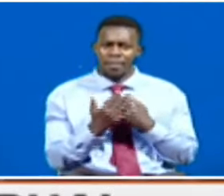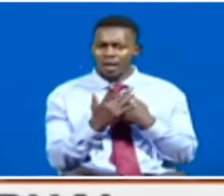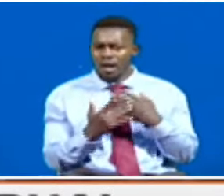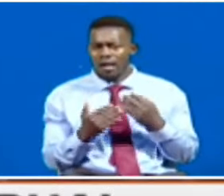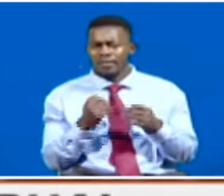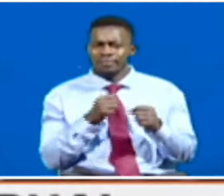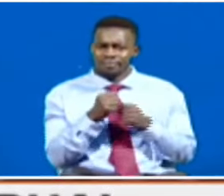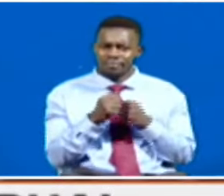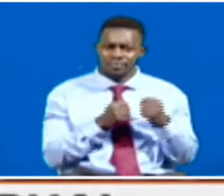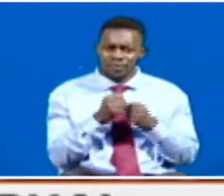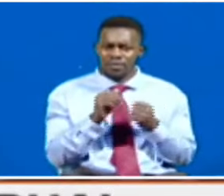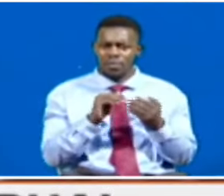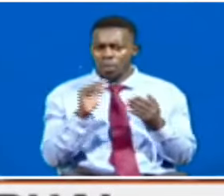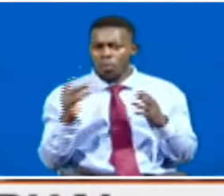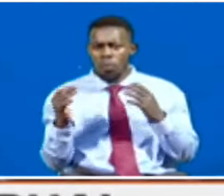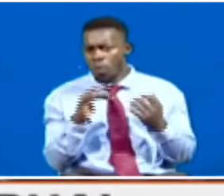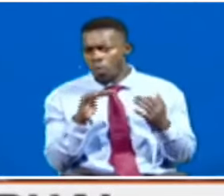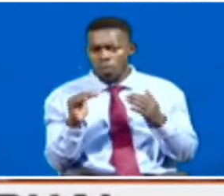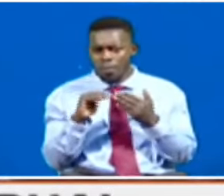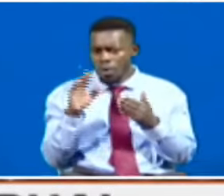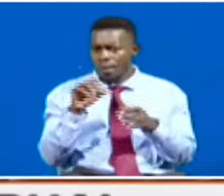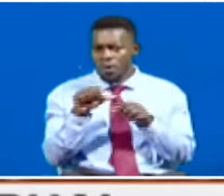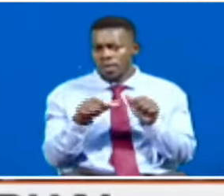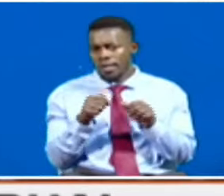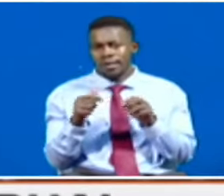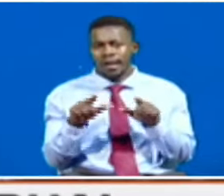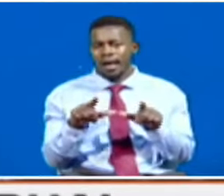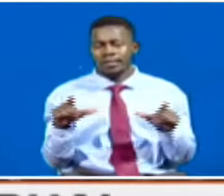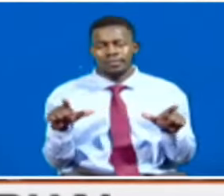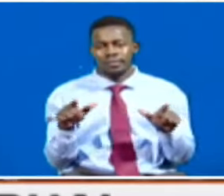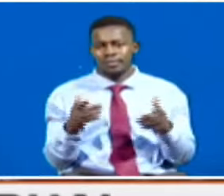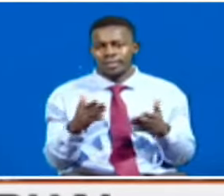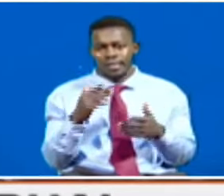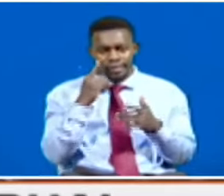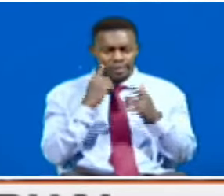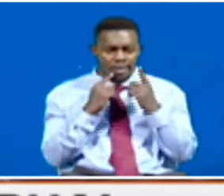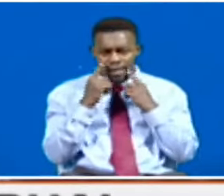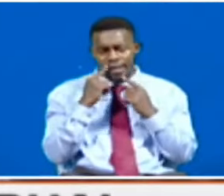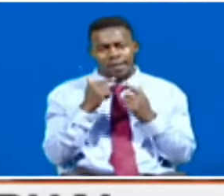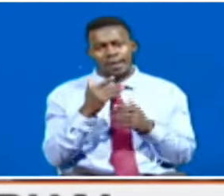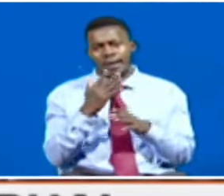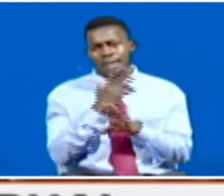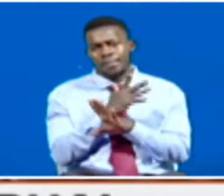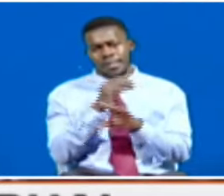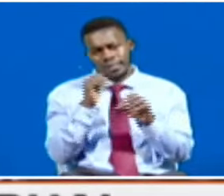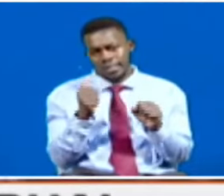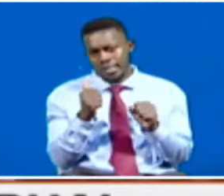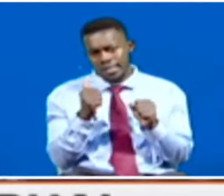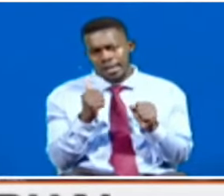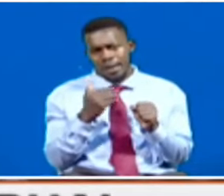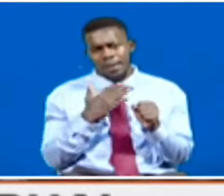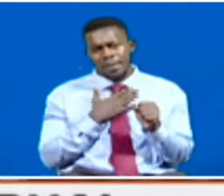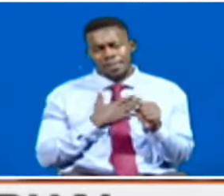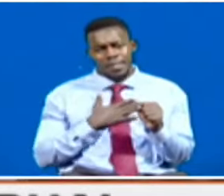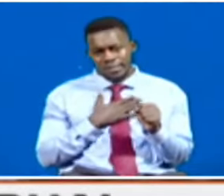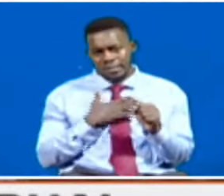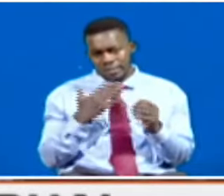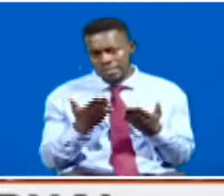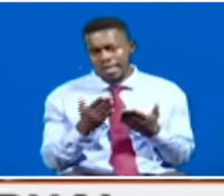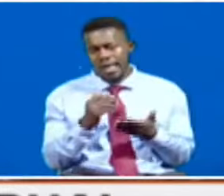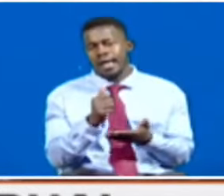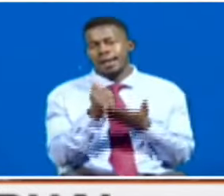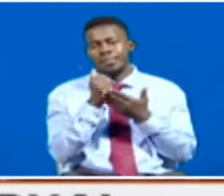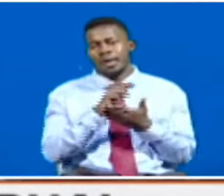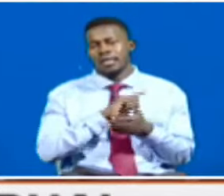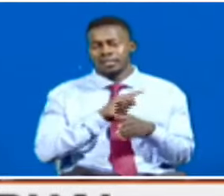kilio, tunalia wote na watoto wetu, tunakulilia rais wetu, uturudishe kwa shamba yetu,